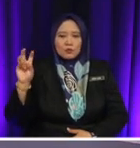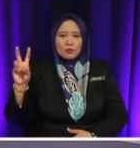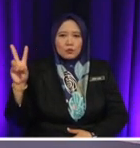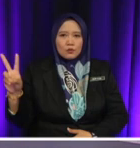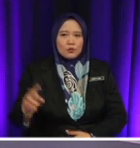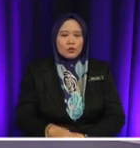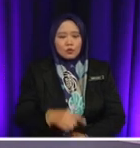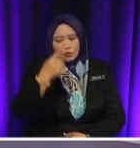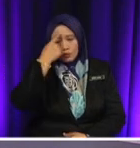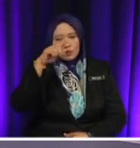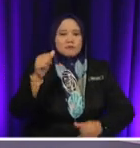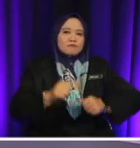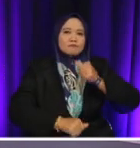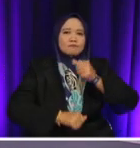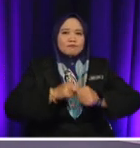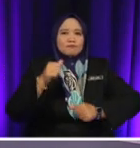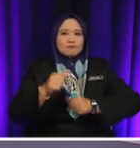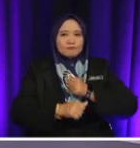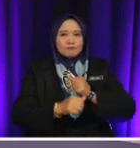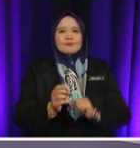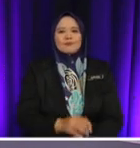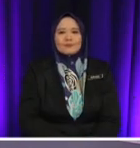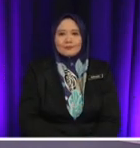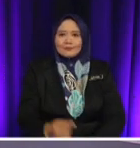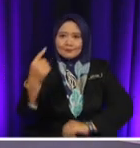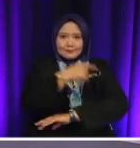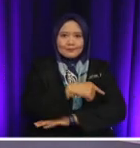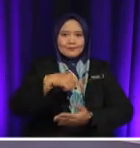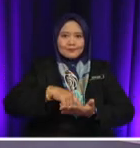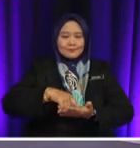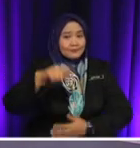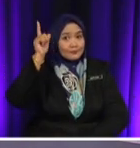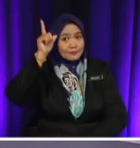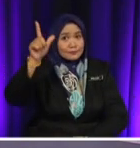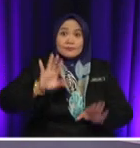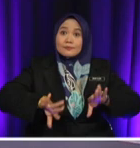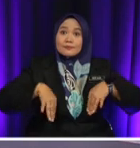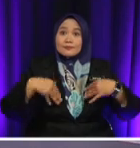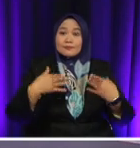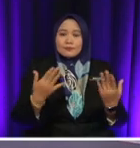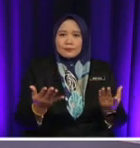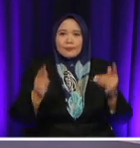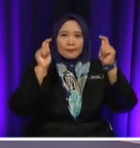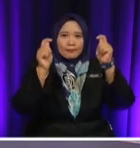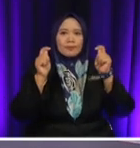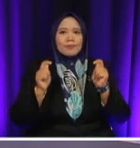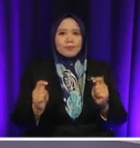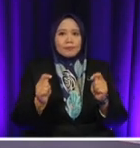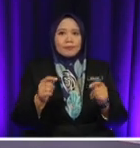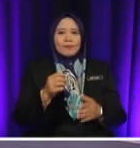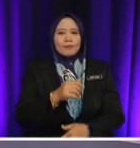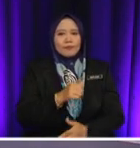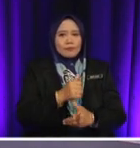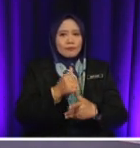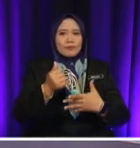ah hari ini kita akan tengok a bagaimana untuk a teknik ataupun cara untuk menjawab kertas